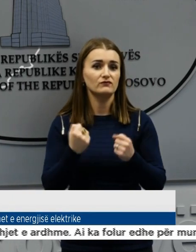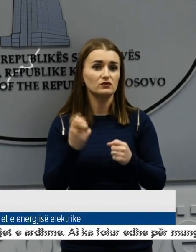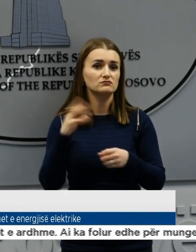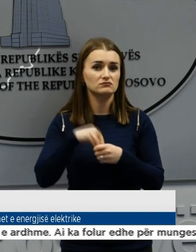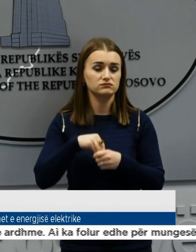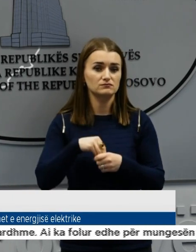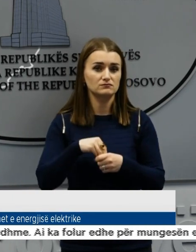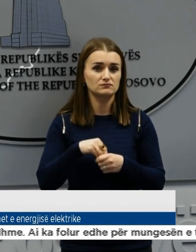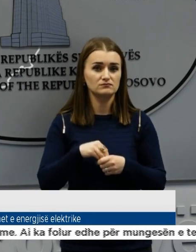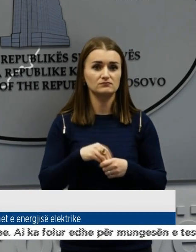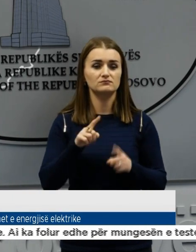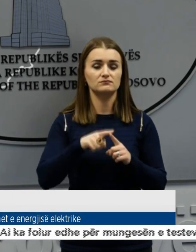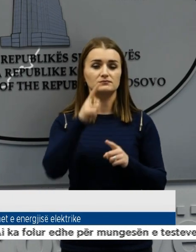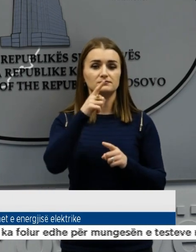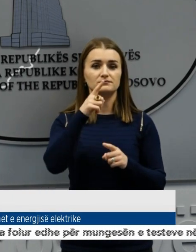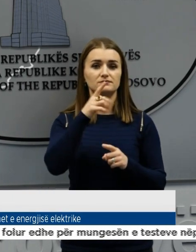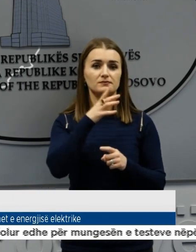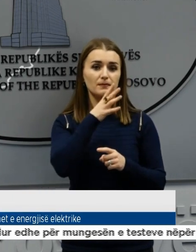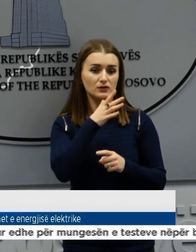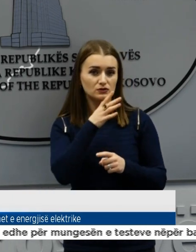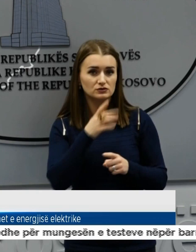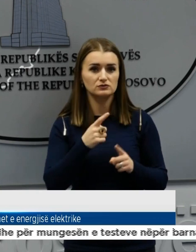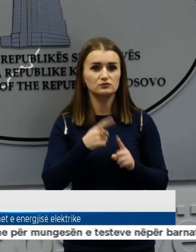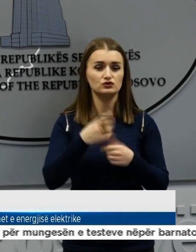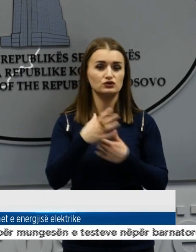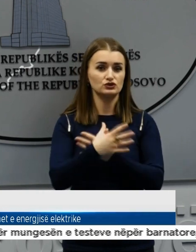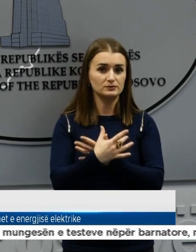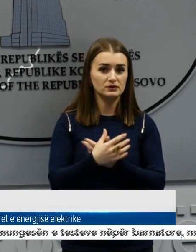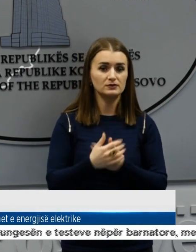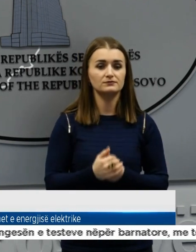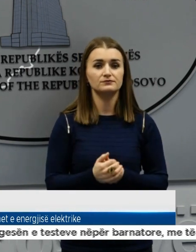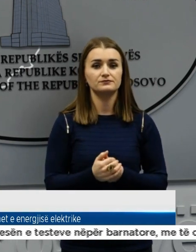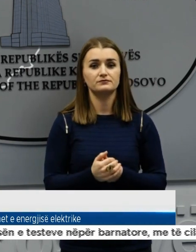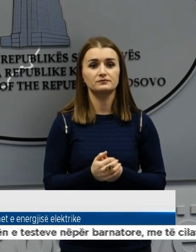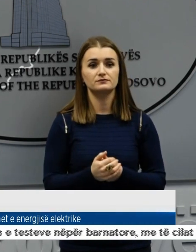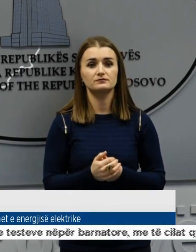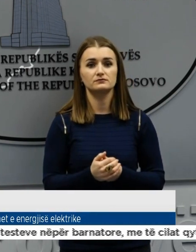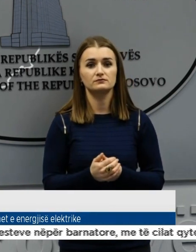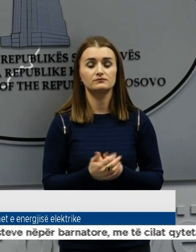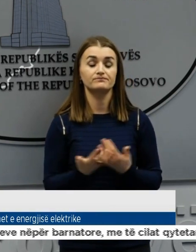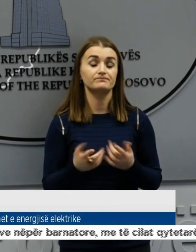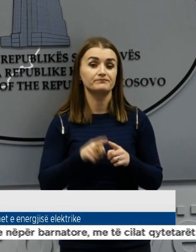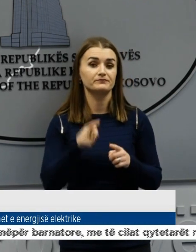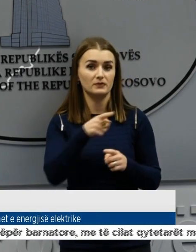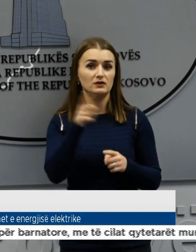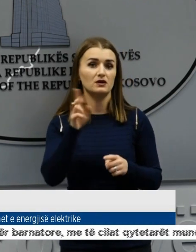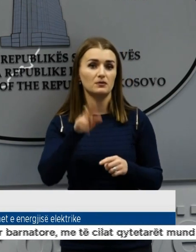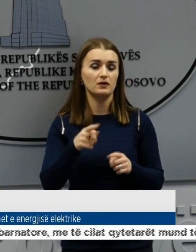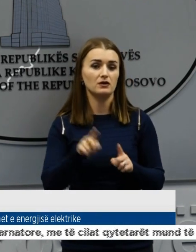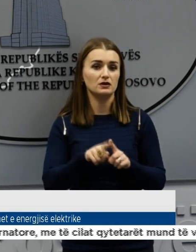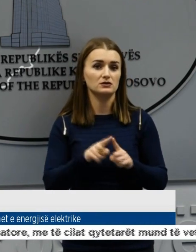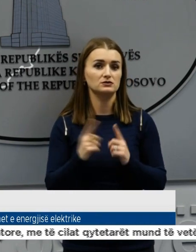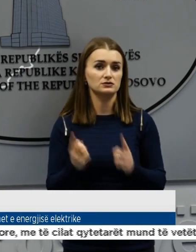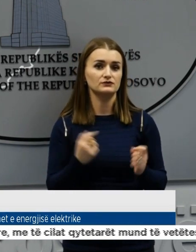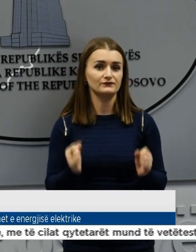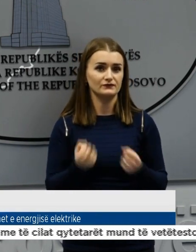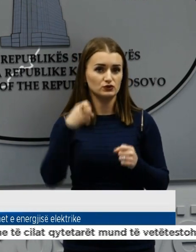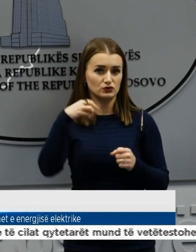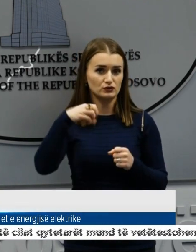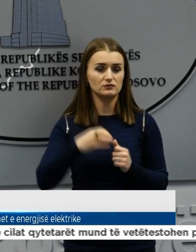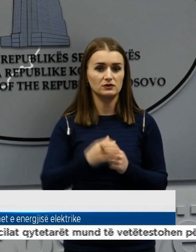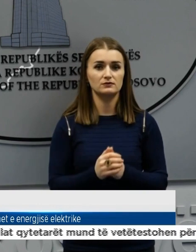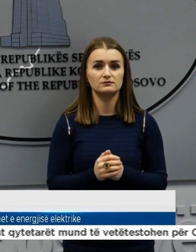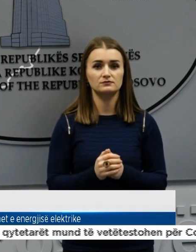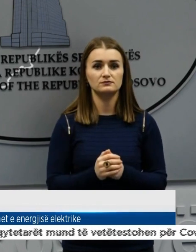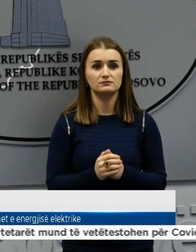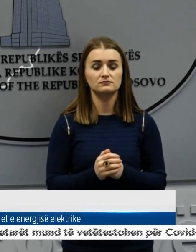Maqedonisë, Sërveriut dhe Republika e Shqipërisë, të cilat edhe ashtu janë në gjendje krize. Si rezultat, ne jemi